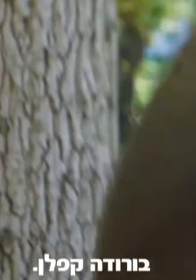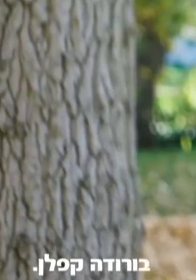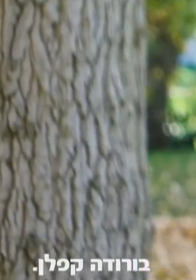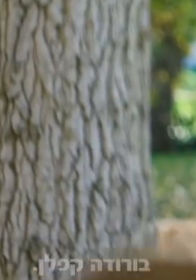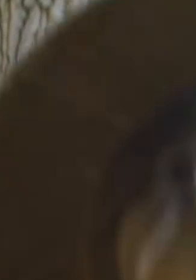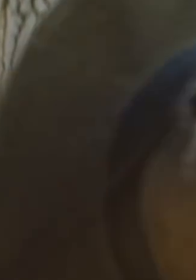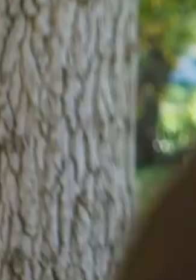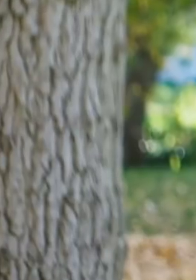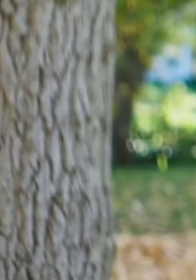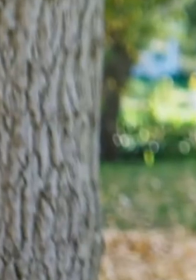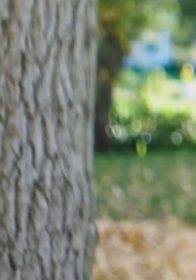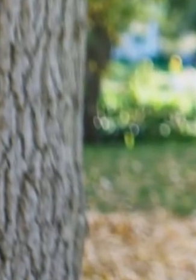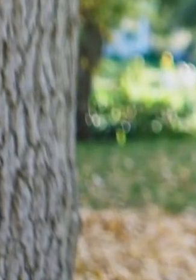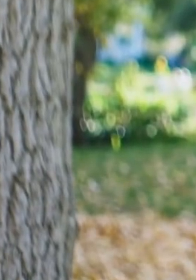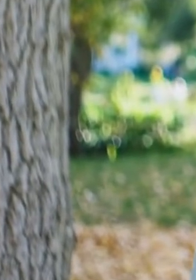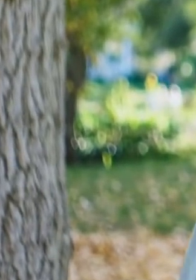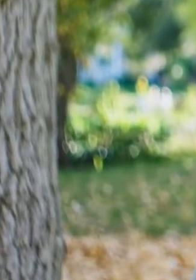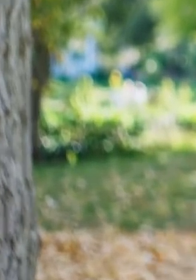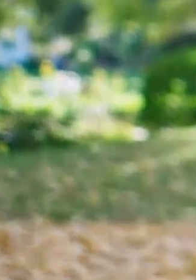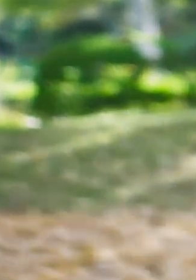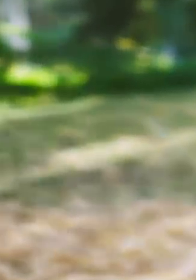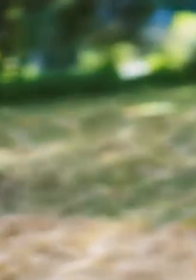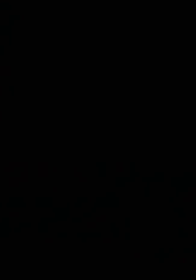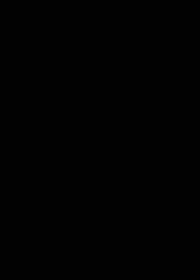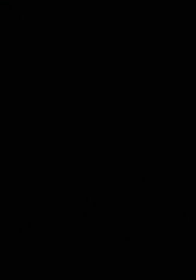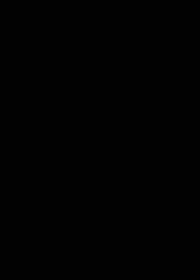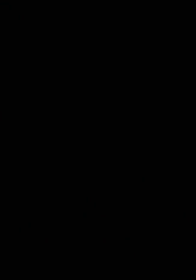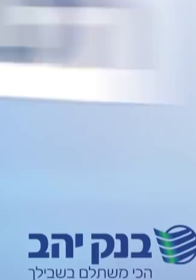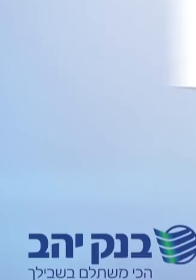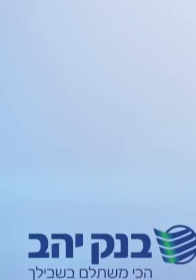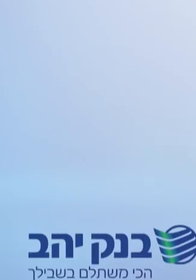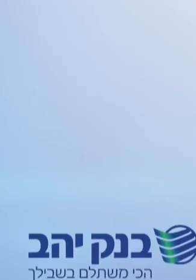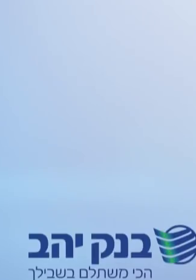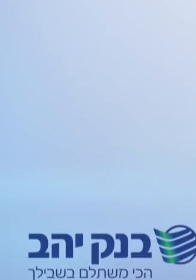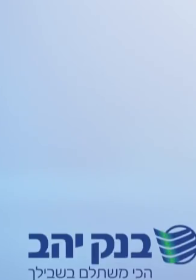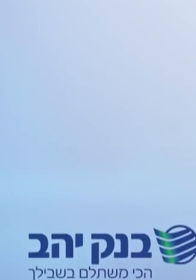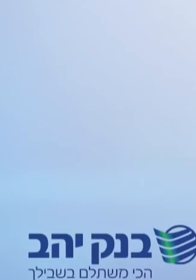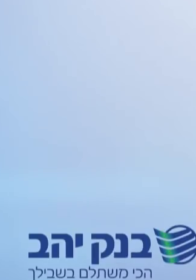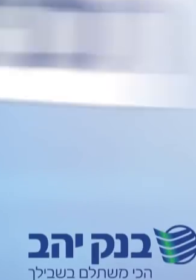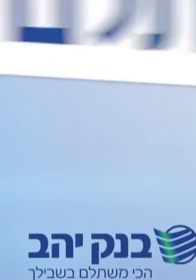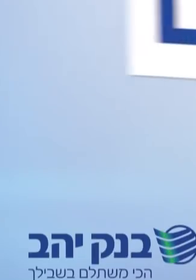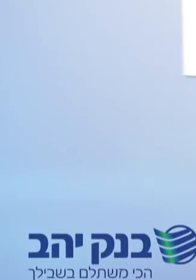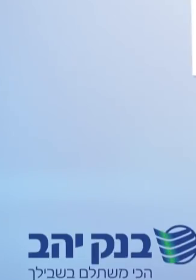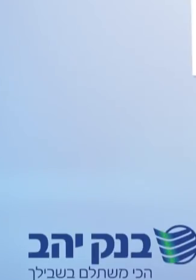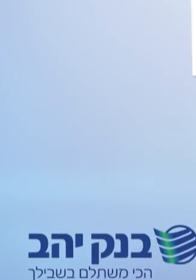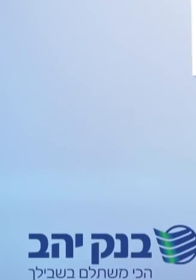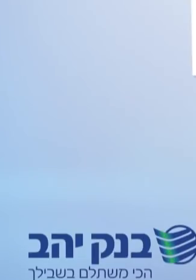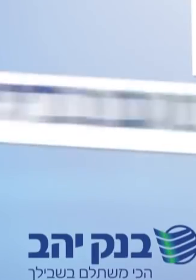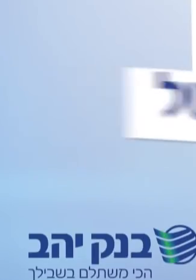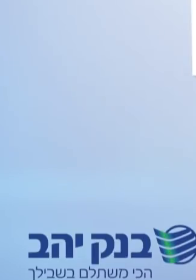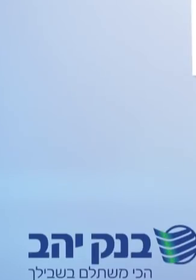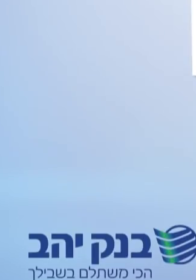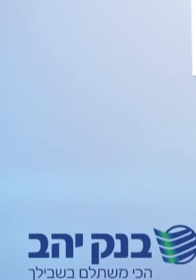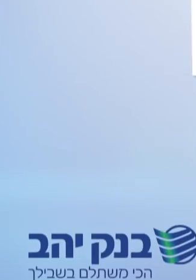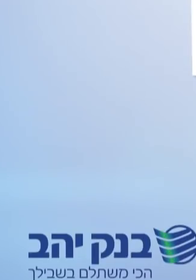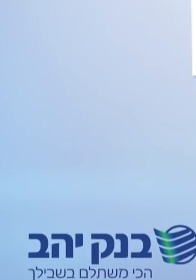It's hot outside. Let's go inside. Dad run. Controlling the weather. כואב לכם האוש? בנק יהב. תמיד משתלם.